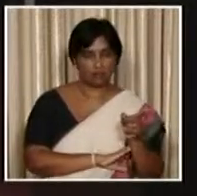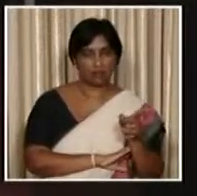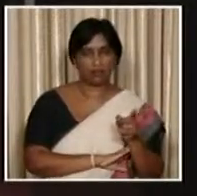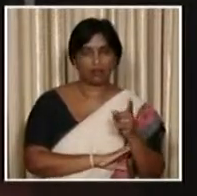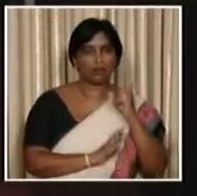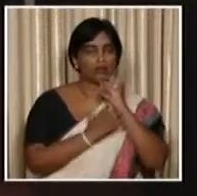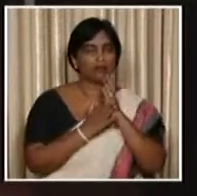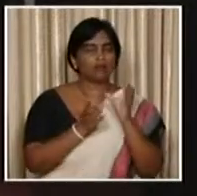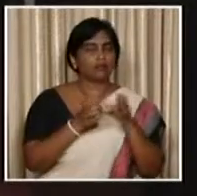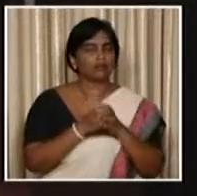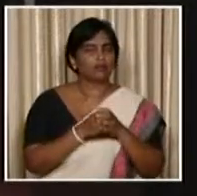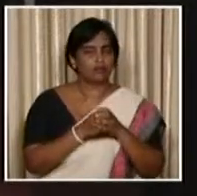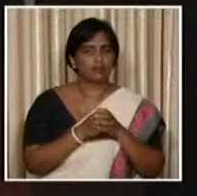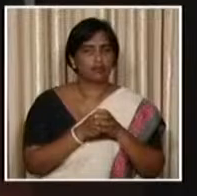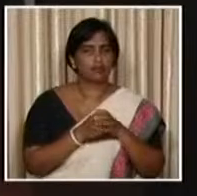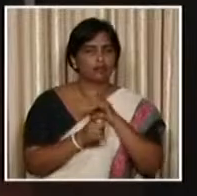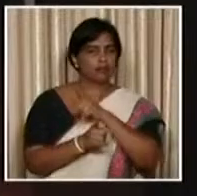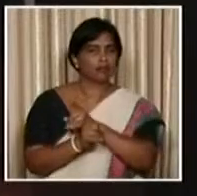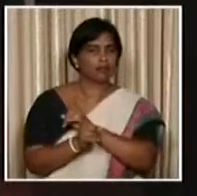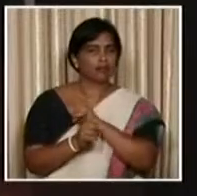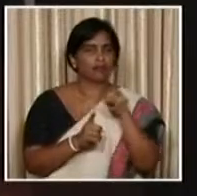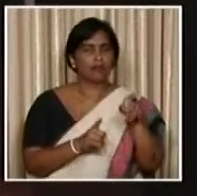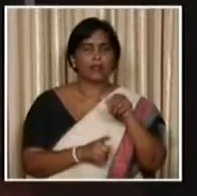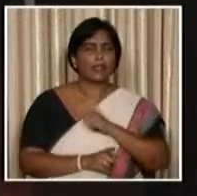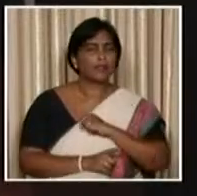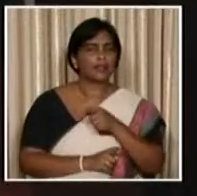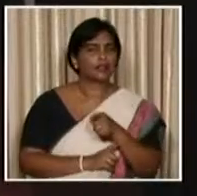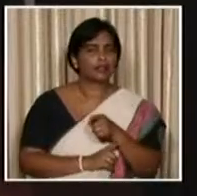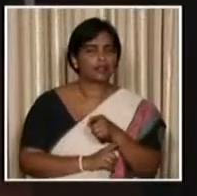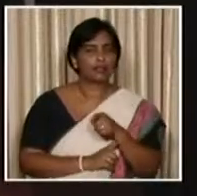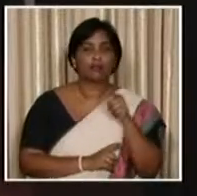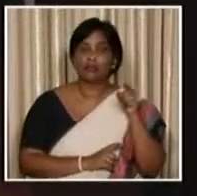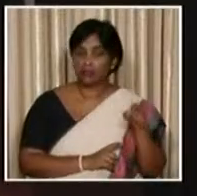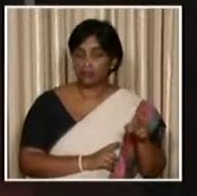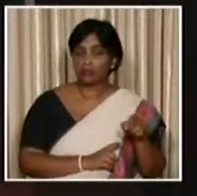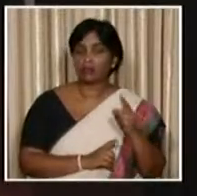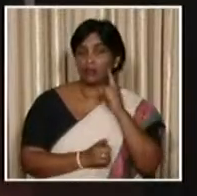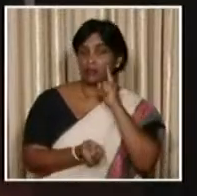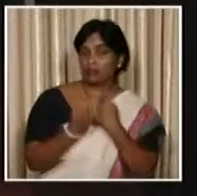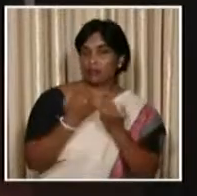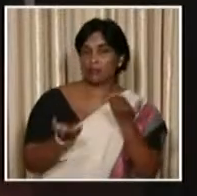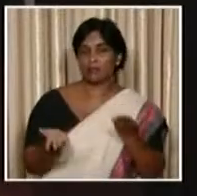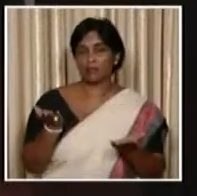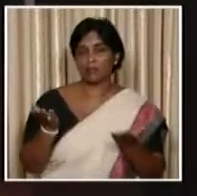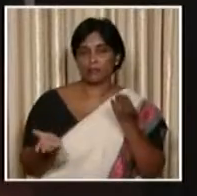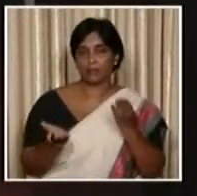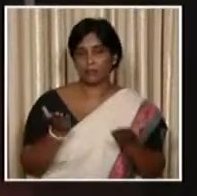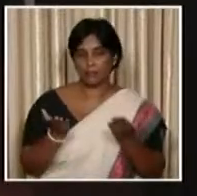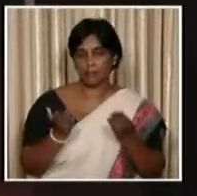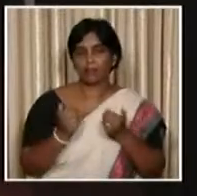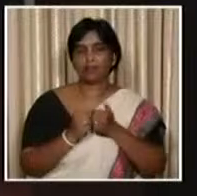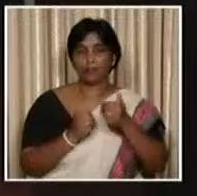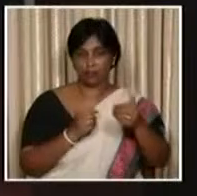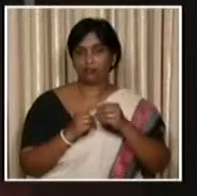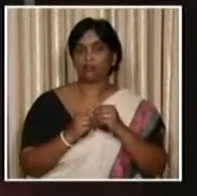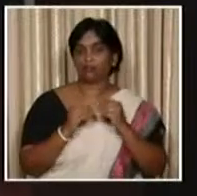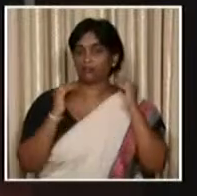ඇයි ව්‍යවස්ථාදායක සභාවකට ඔබතුමත් එකතු වෙන්නේ? It is a check and balance on the power of the